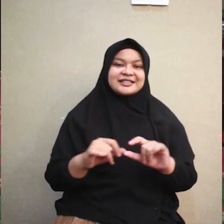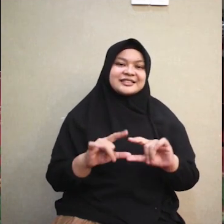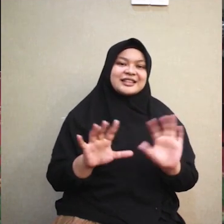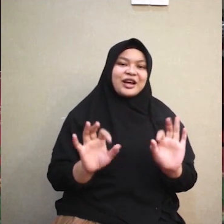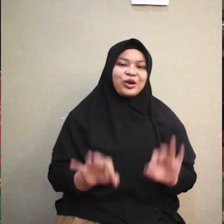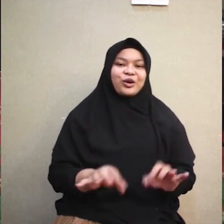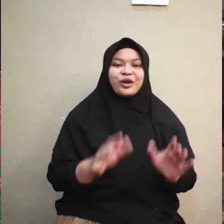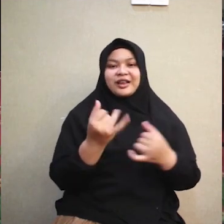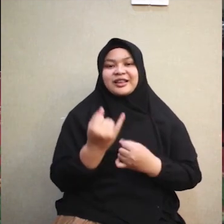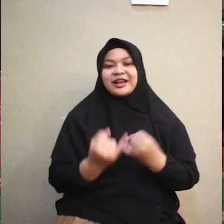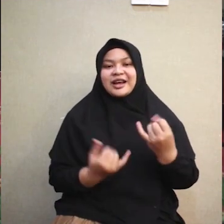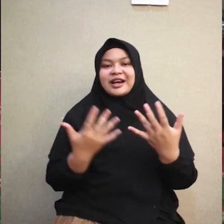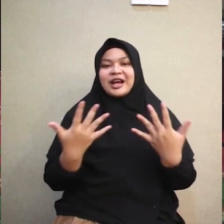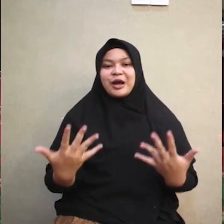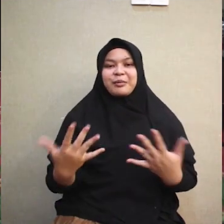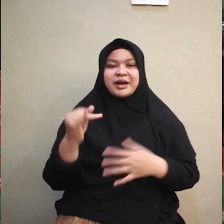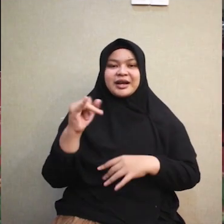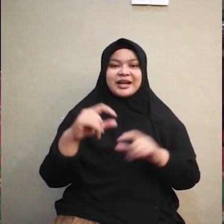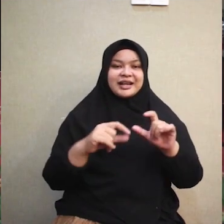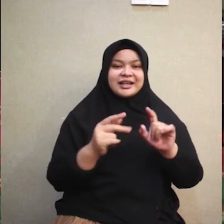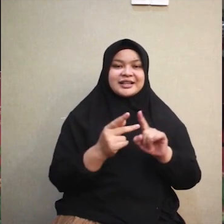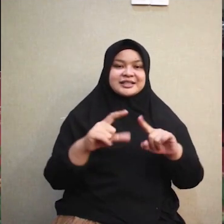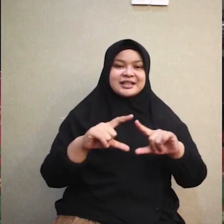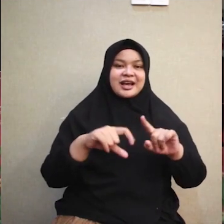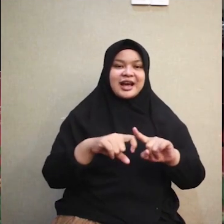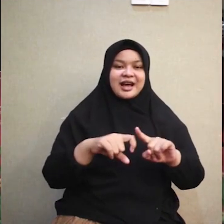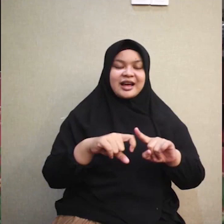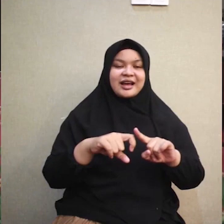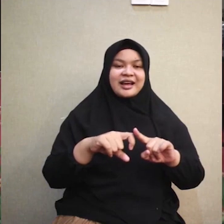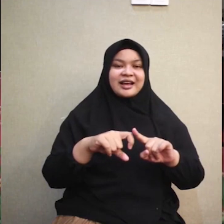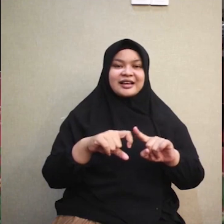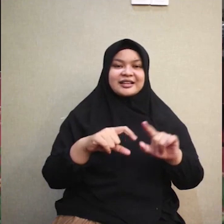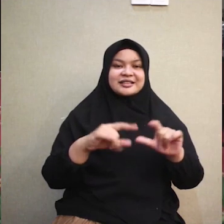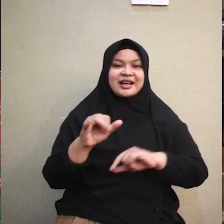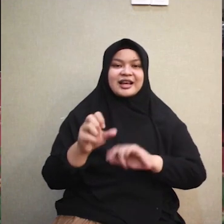dan yang terakhir ada Mas Ishak Salim dari